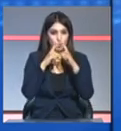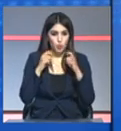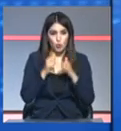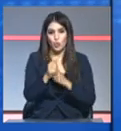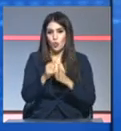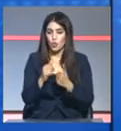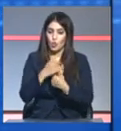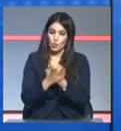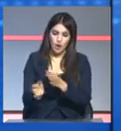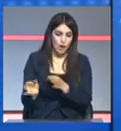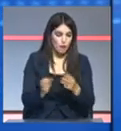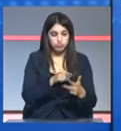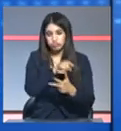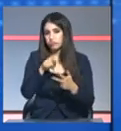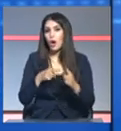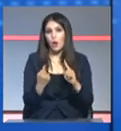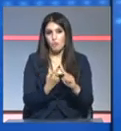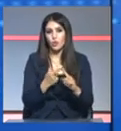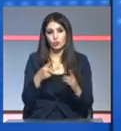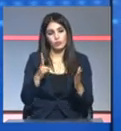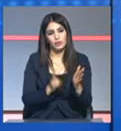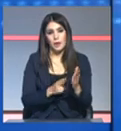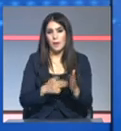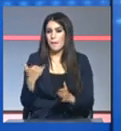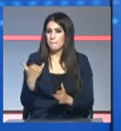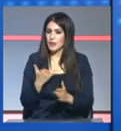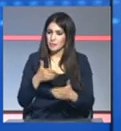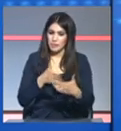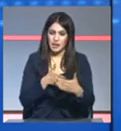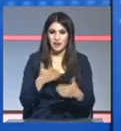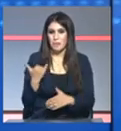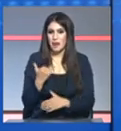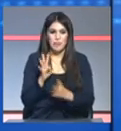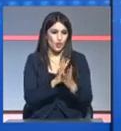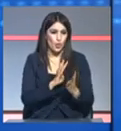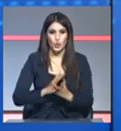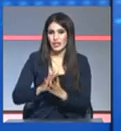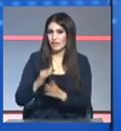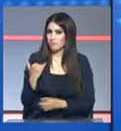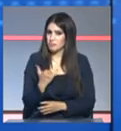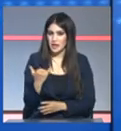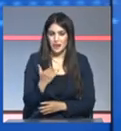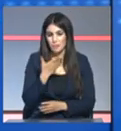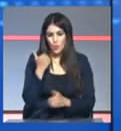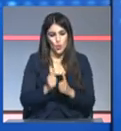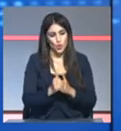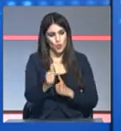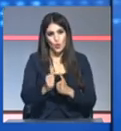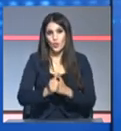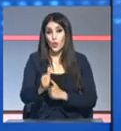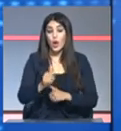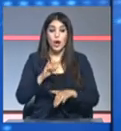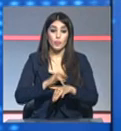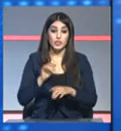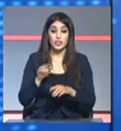التباعد معناها تفادي التجمعات تفادي كل ما هو من شانه مش يؤدي